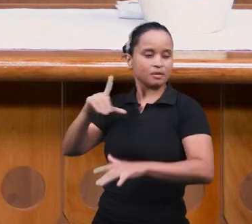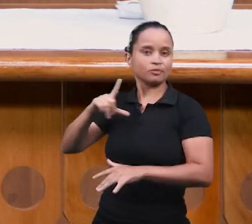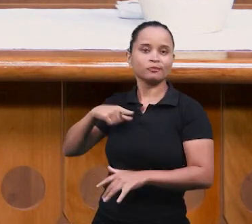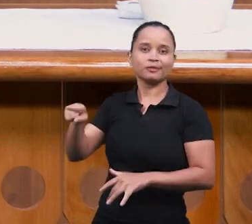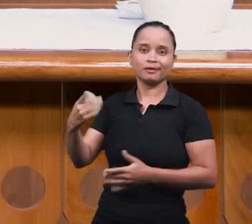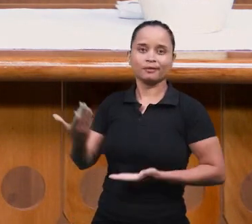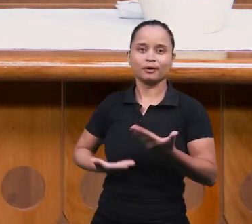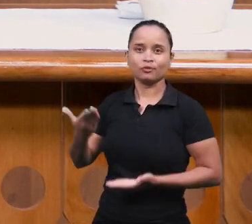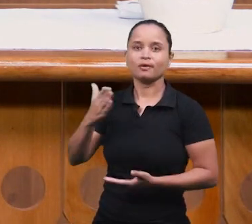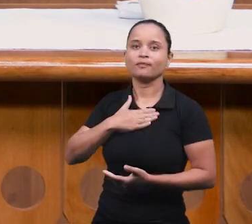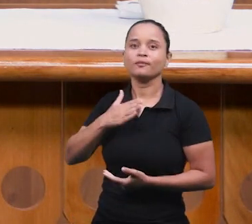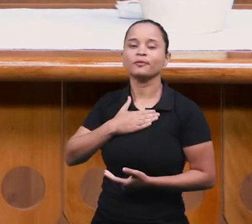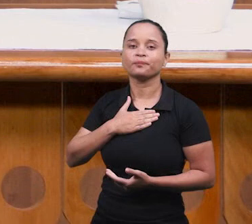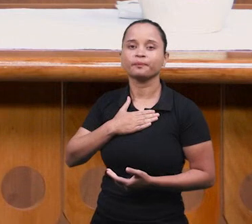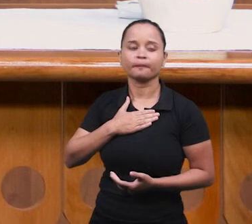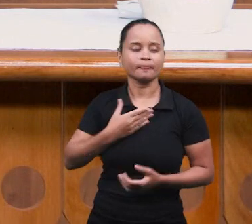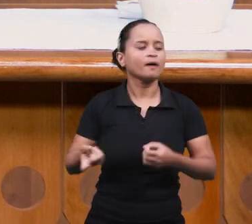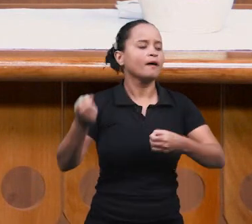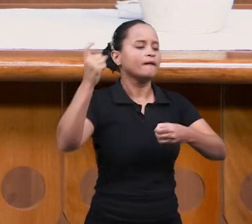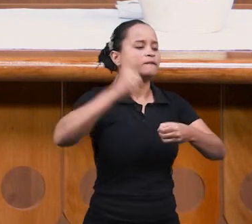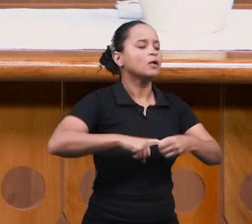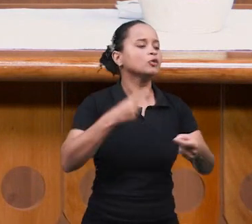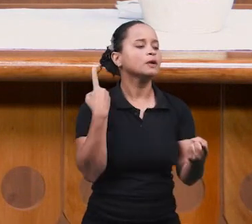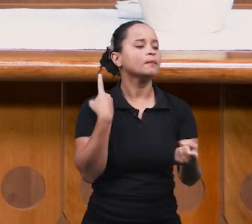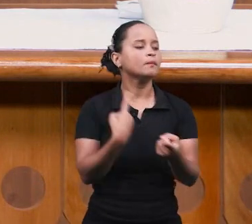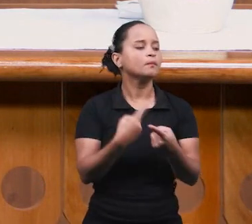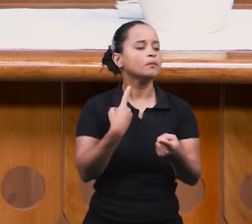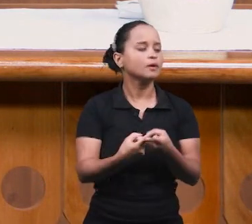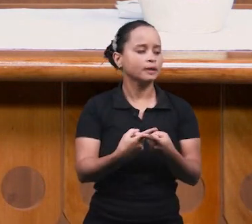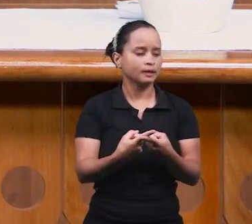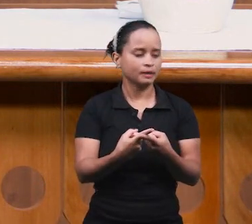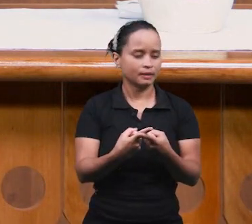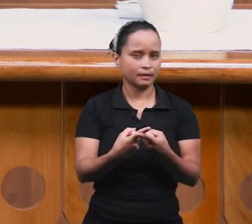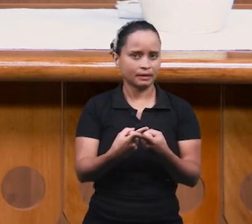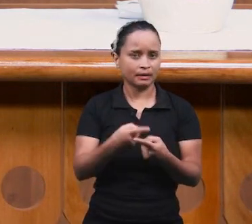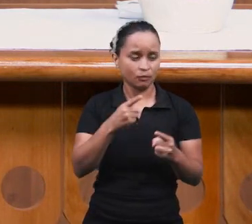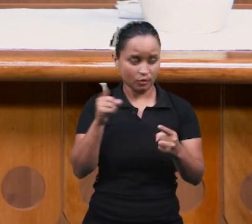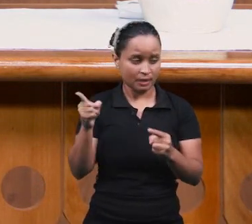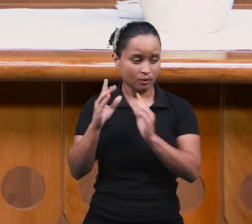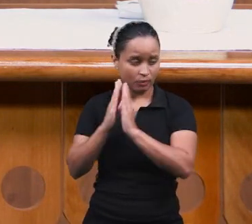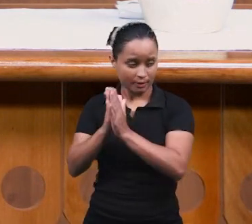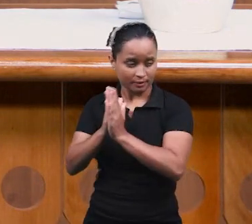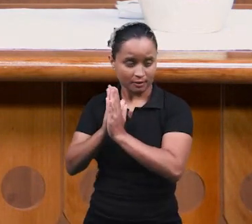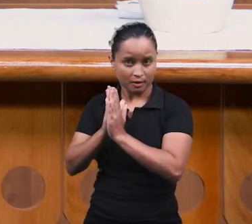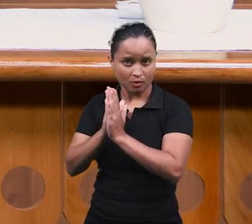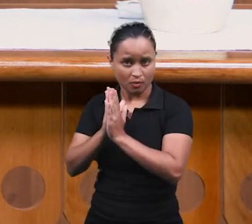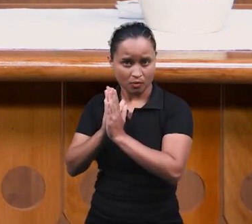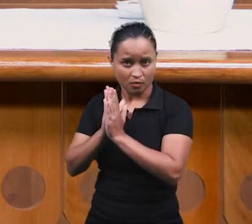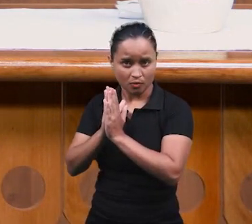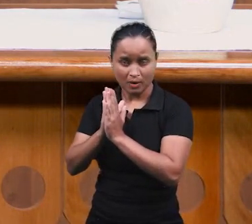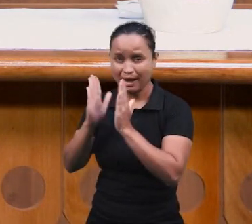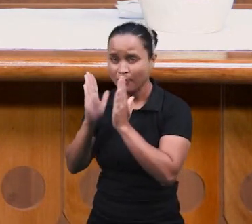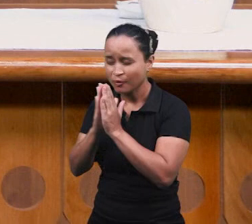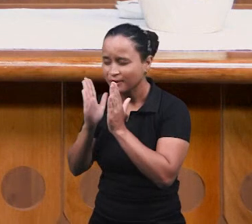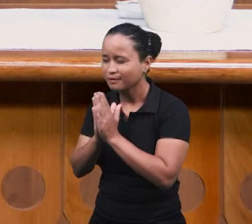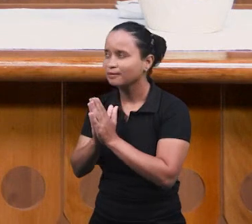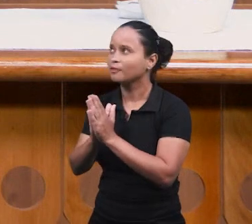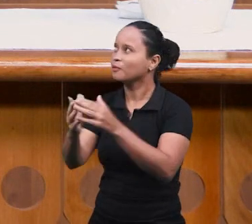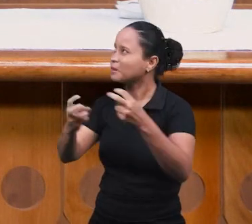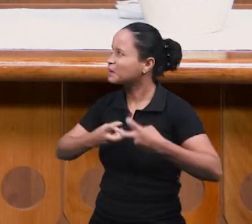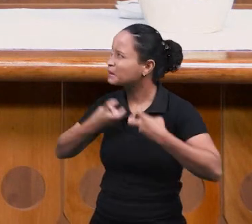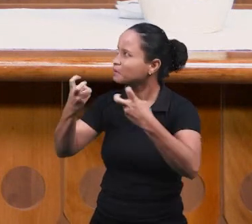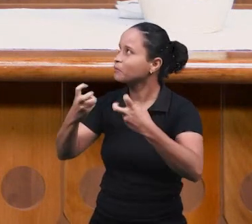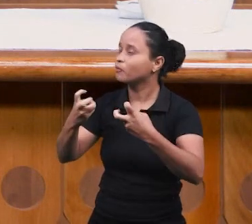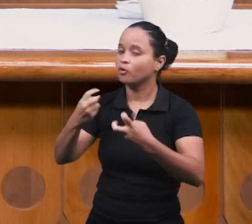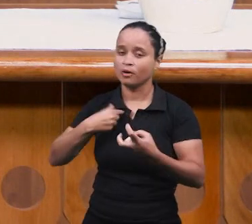pour mon serviteur. Reviens, parce que sa prière, sa contrition